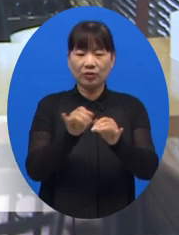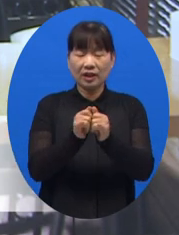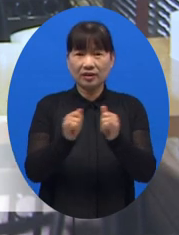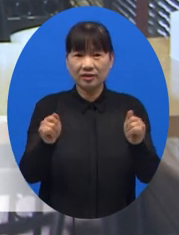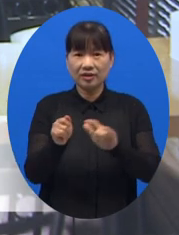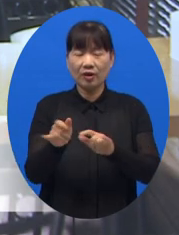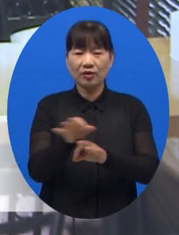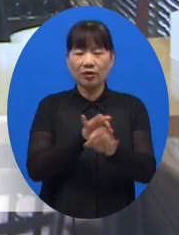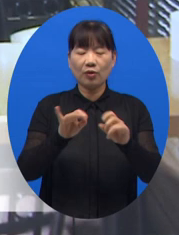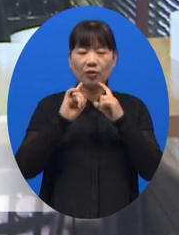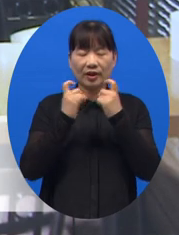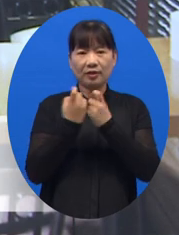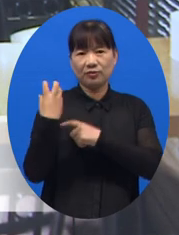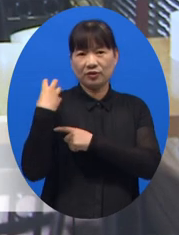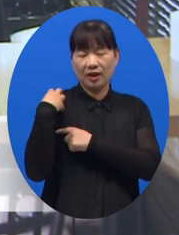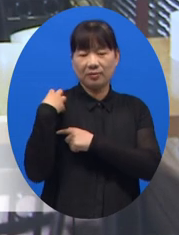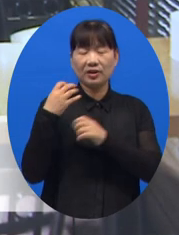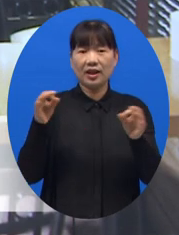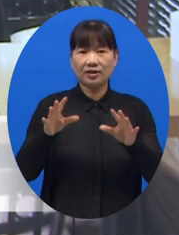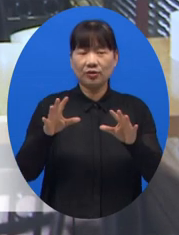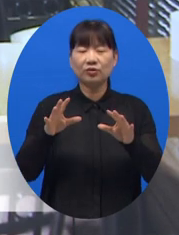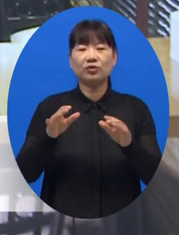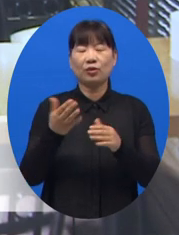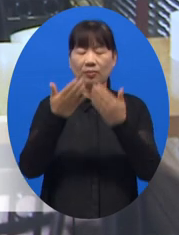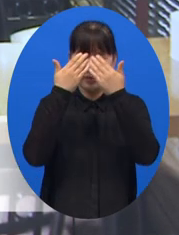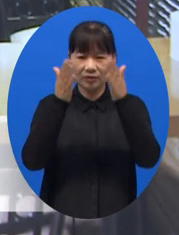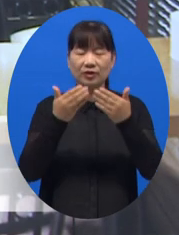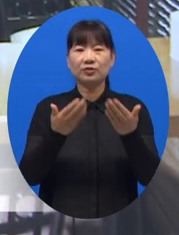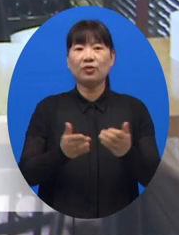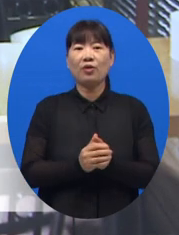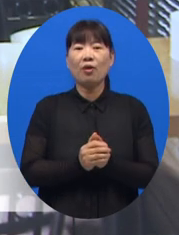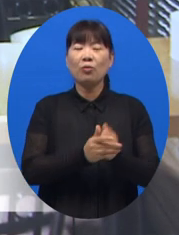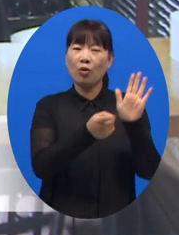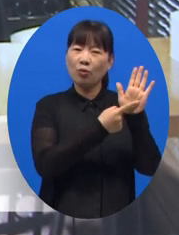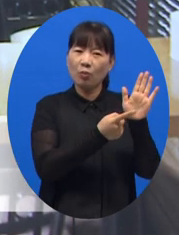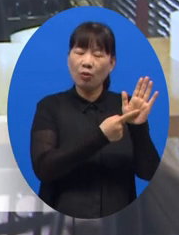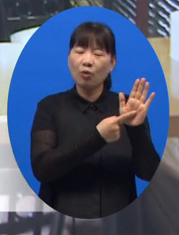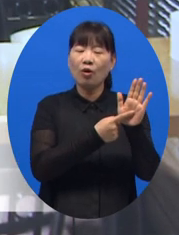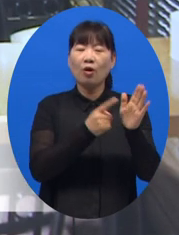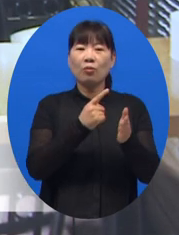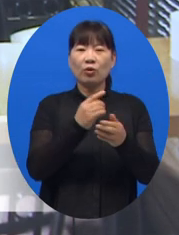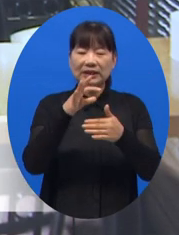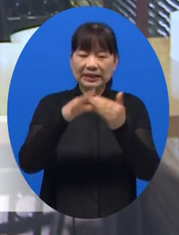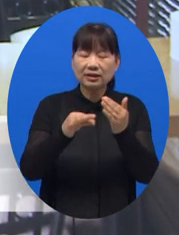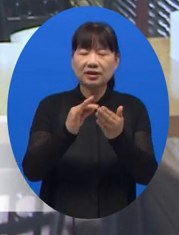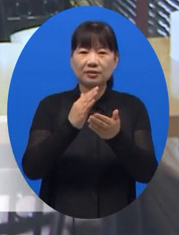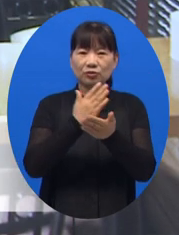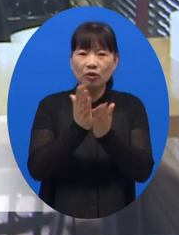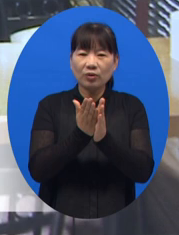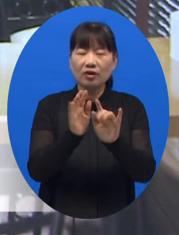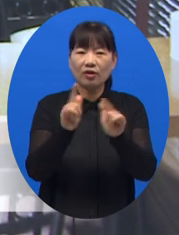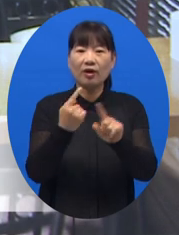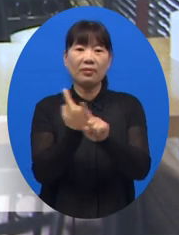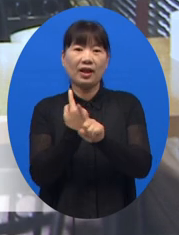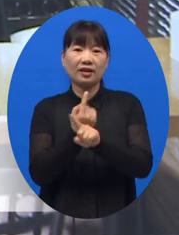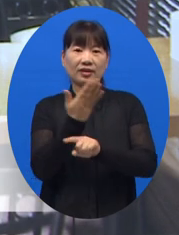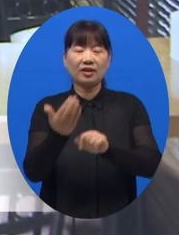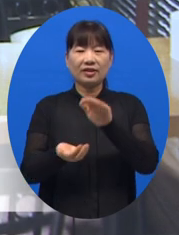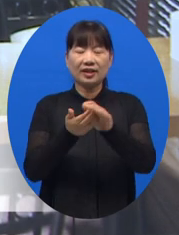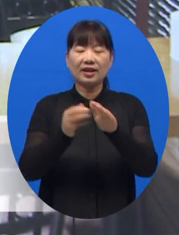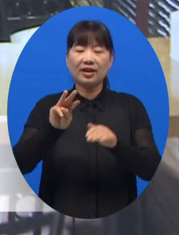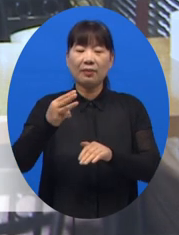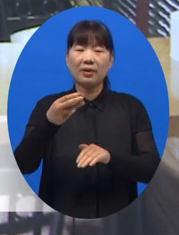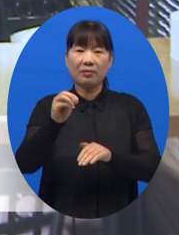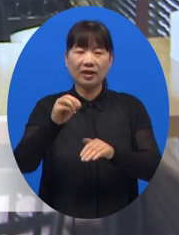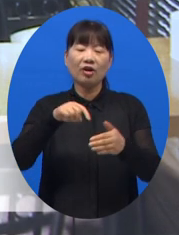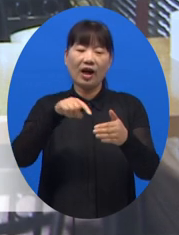면제하기로 결정한 건데요. 점포 환경이나 시스템 개선, 홍보 광고 지원을 최대 300만 원 규모 안에서 받을 수 있습니다. 최창순